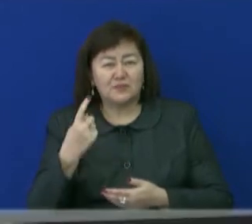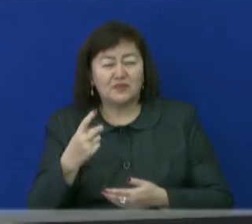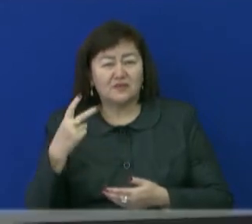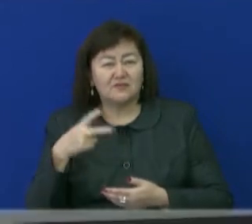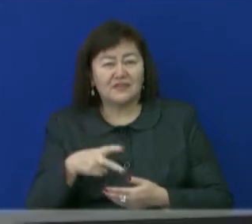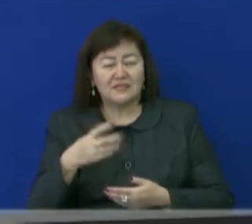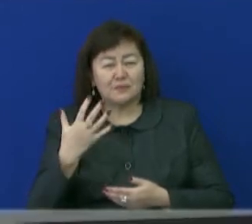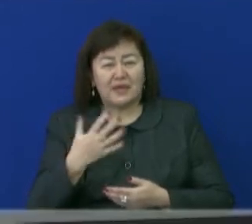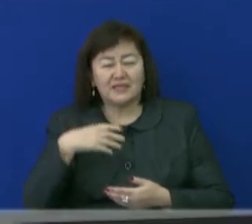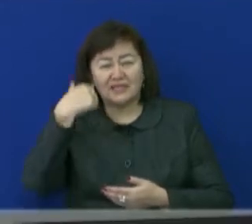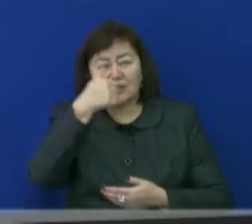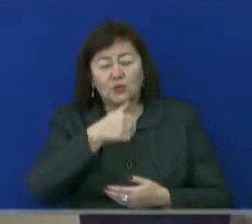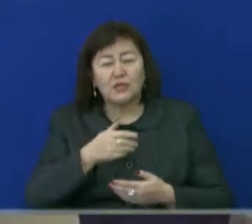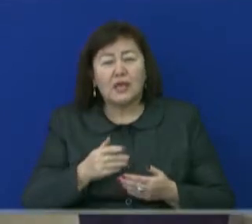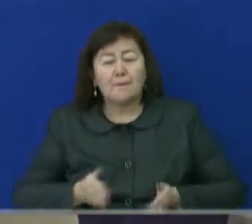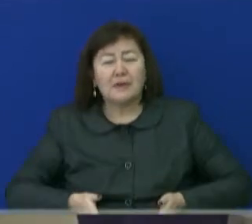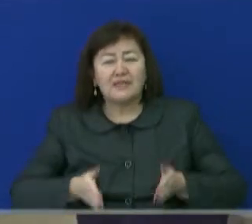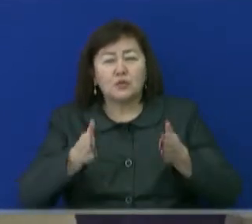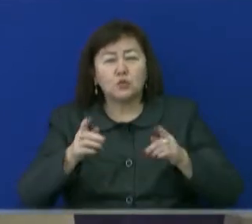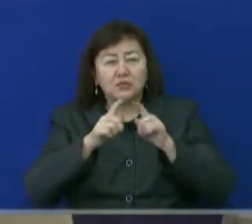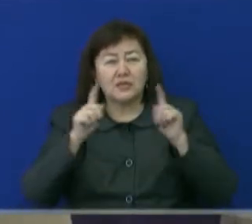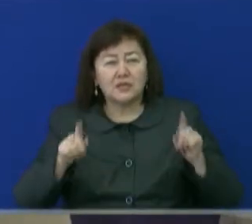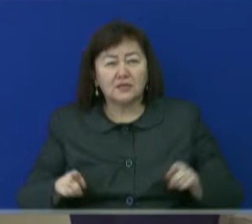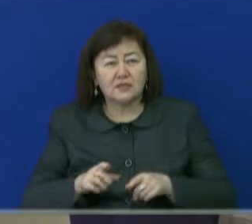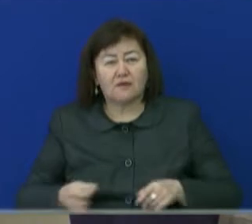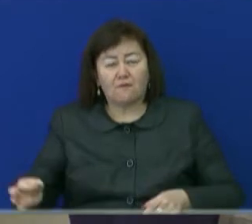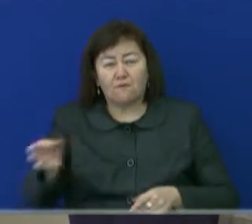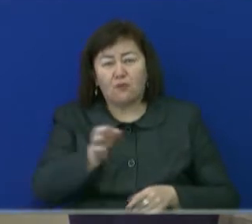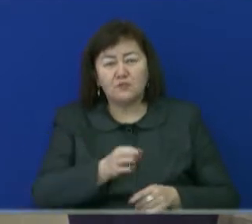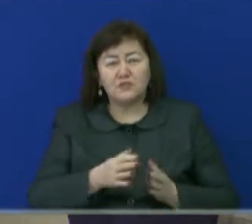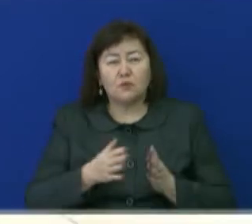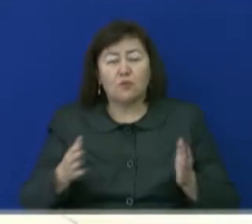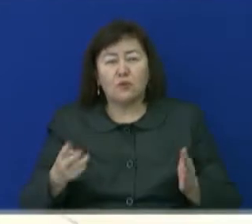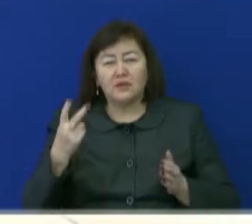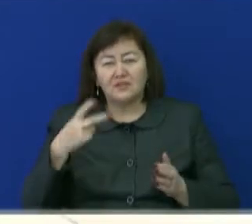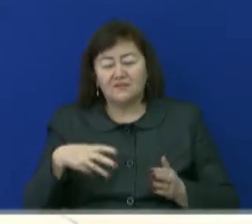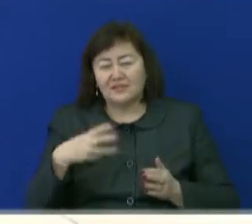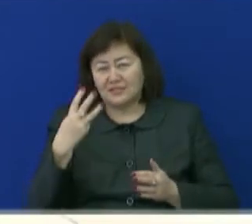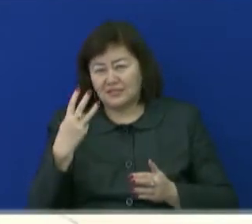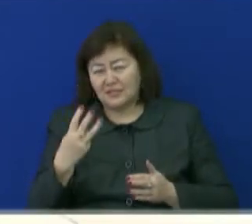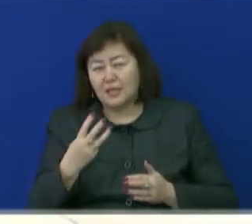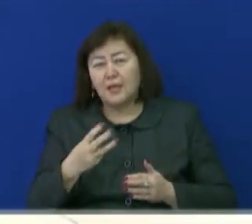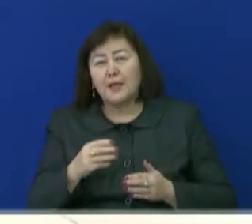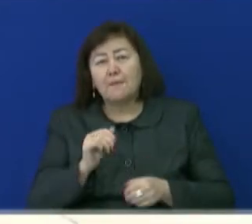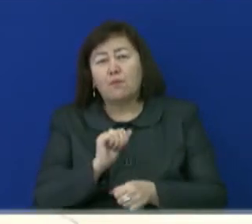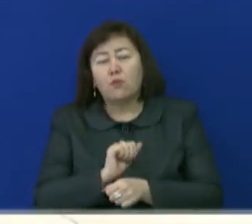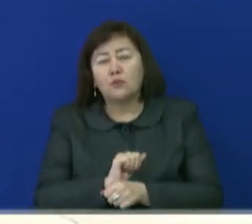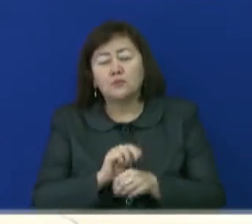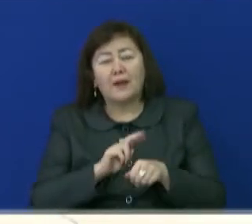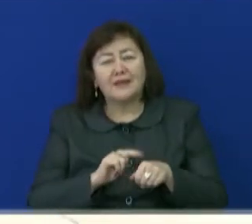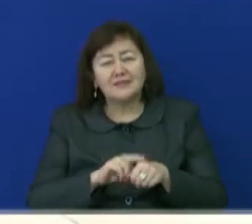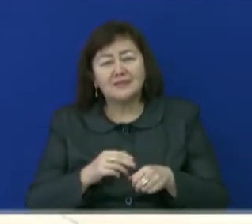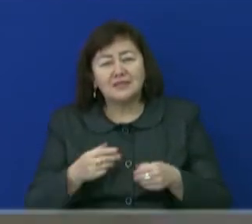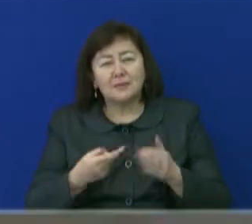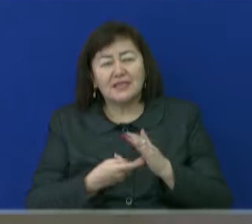2021-2025 жылдар аралығындағы жол картасының негізінде облыс бойынша 23 полиция тірек пунктін ашу жоспарланған. Соның бірі